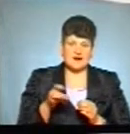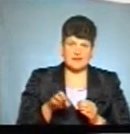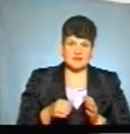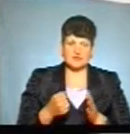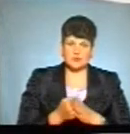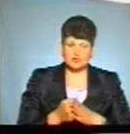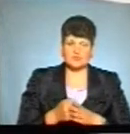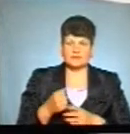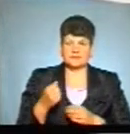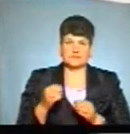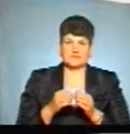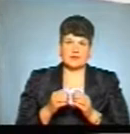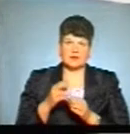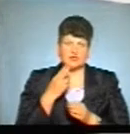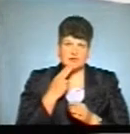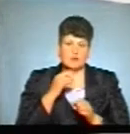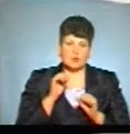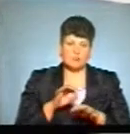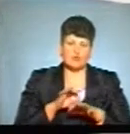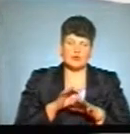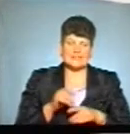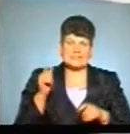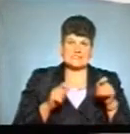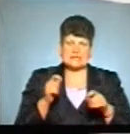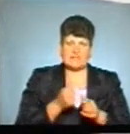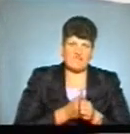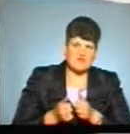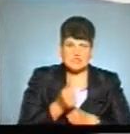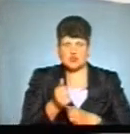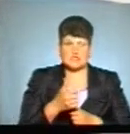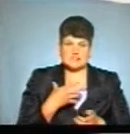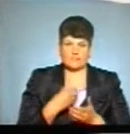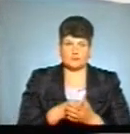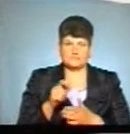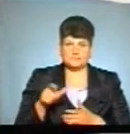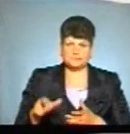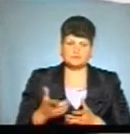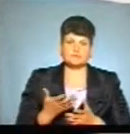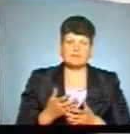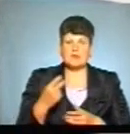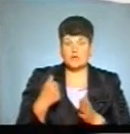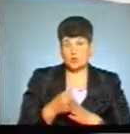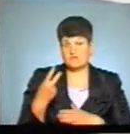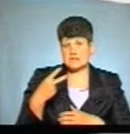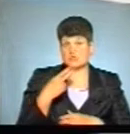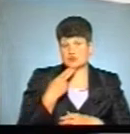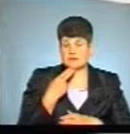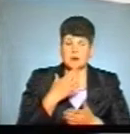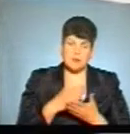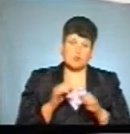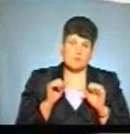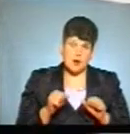10 червня проводити свої з'їзди щодо висунення кандидатів у депутати, і відповідно до 20 червня вони мають